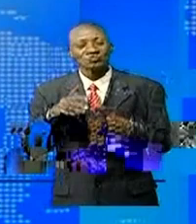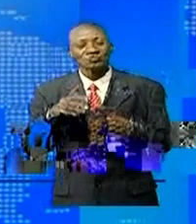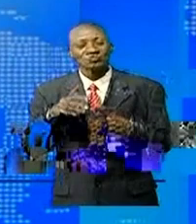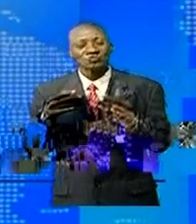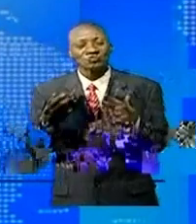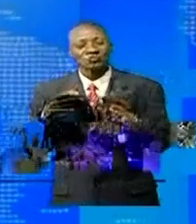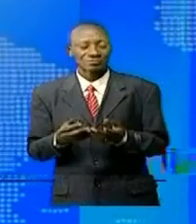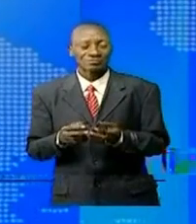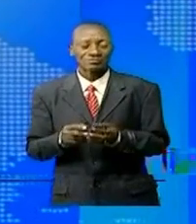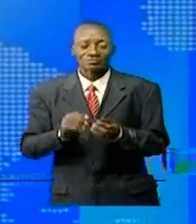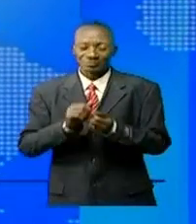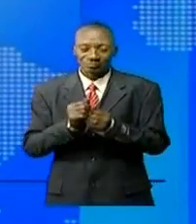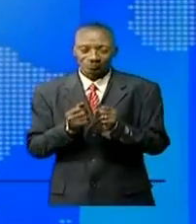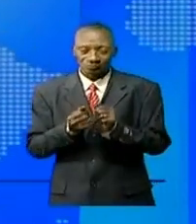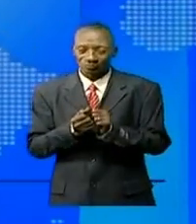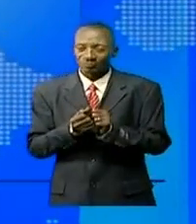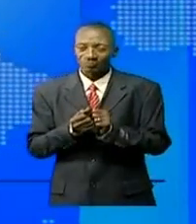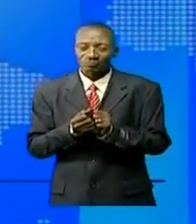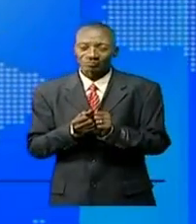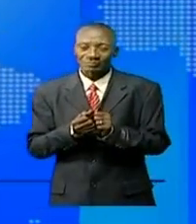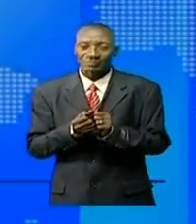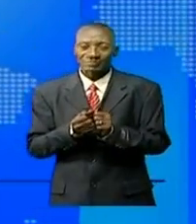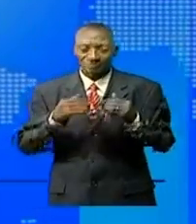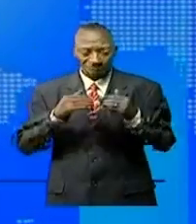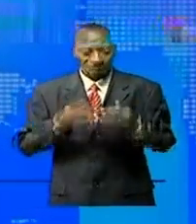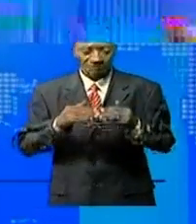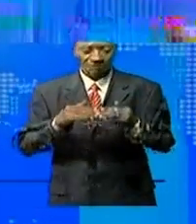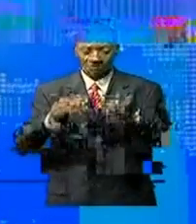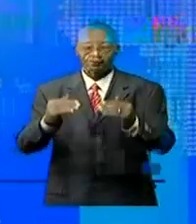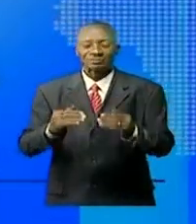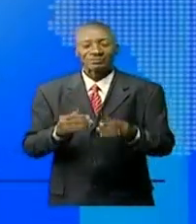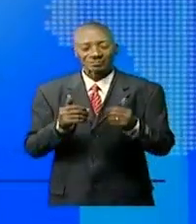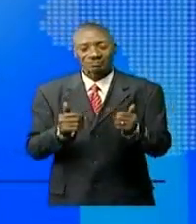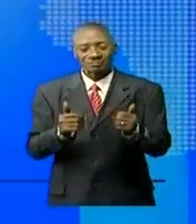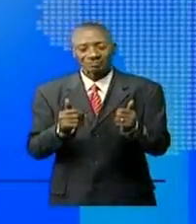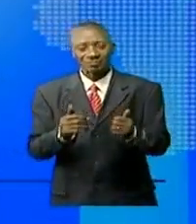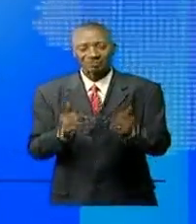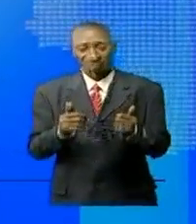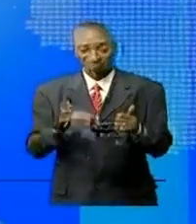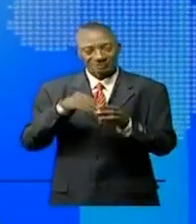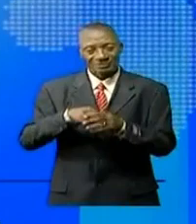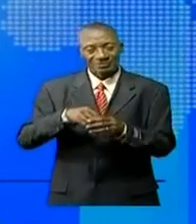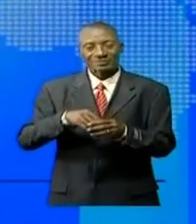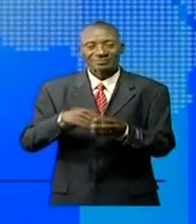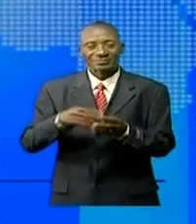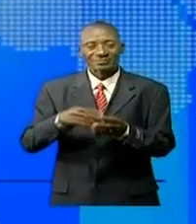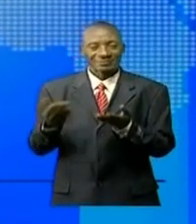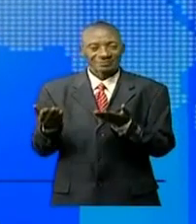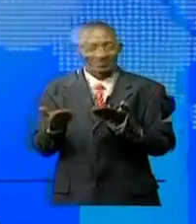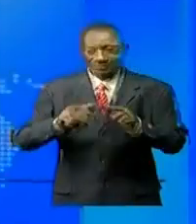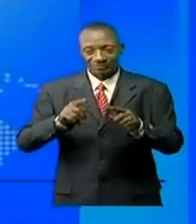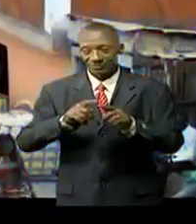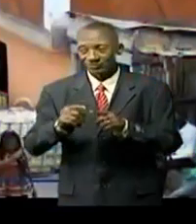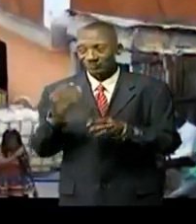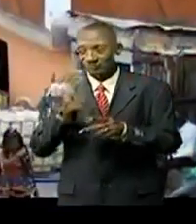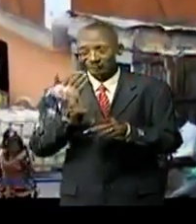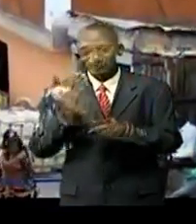du Koto-Kwandi vers le mont Kasso. Un reportage Pierrot.